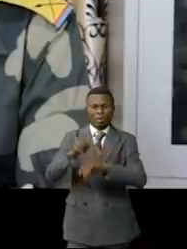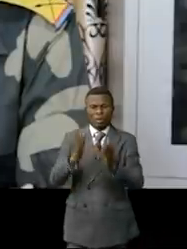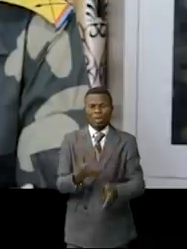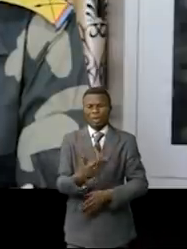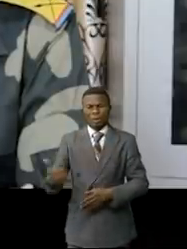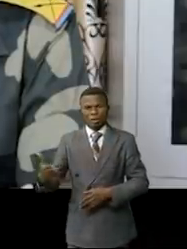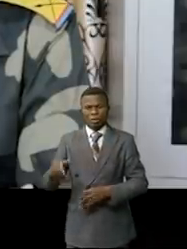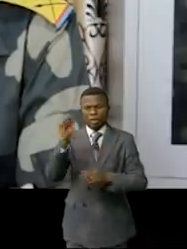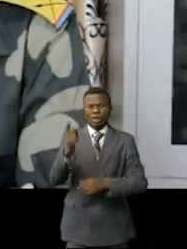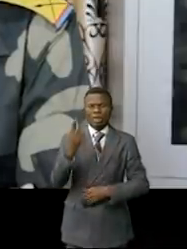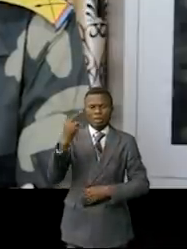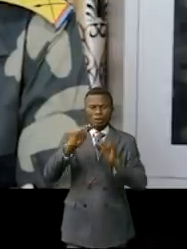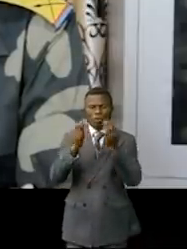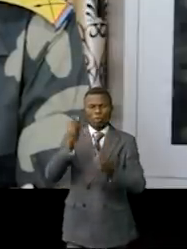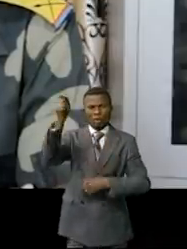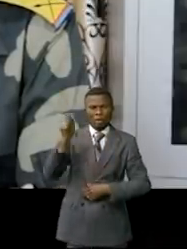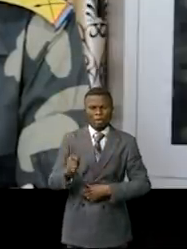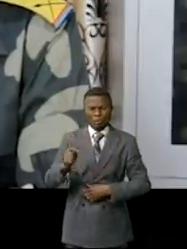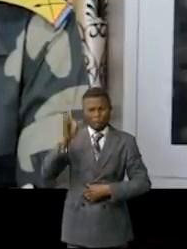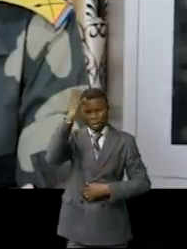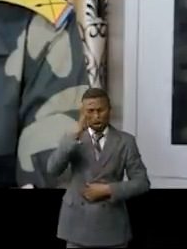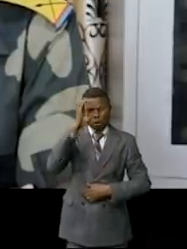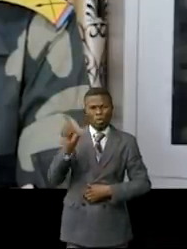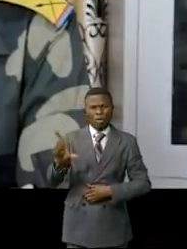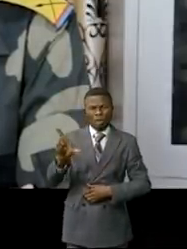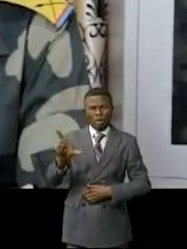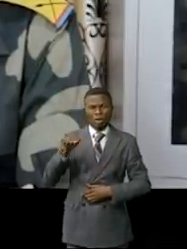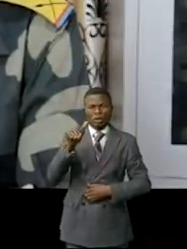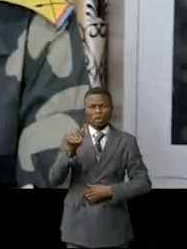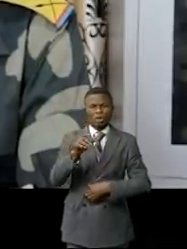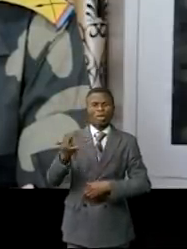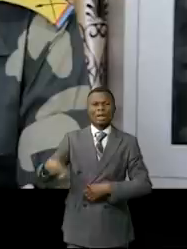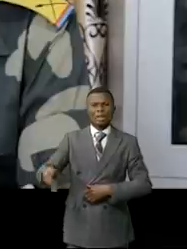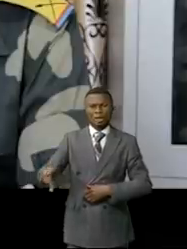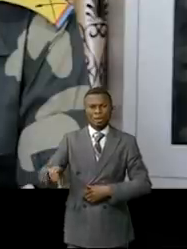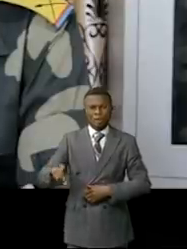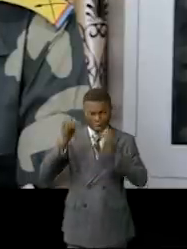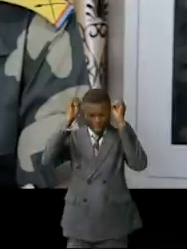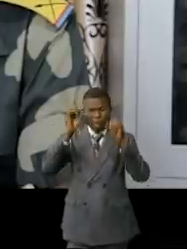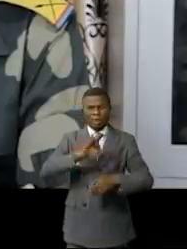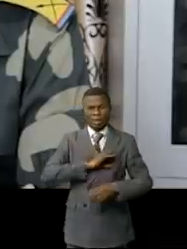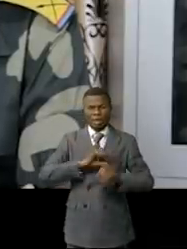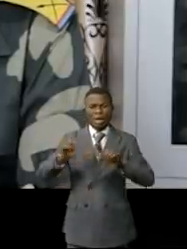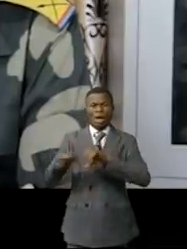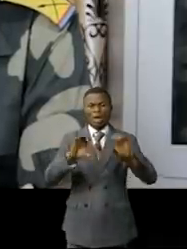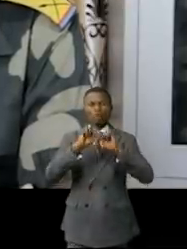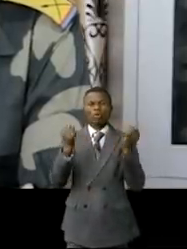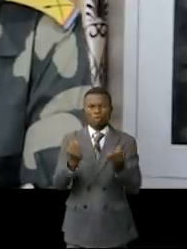à la 32e région militaire, colonel Diamna Josué, directeur régional des services d'éducation civique et action sociale,